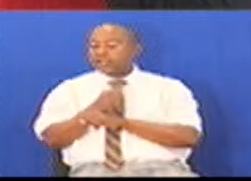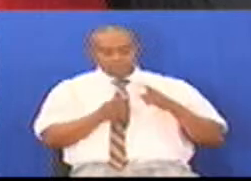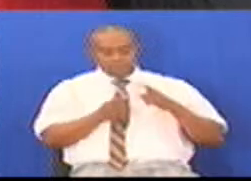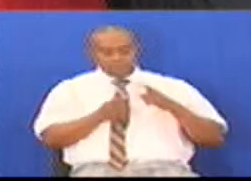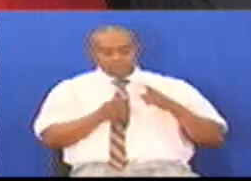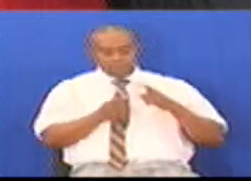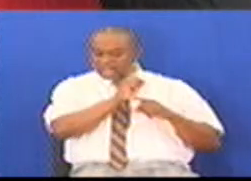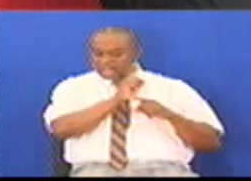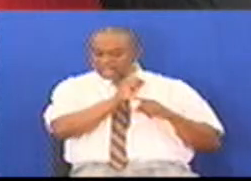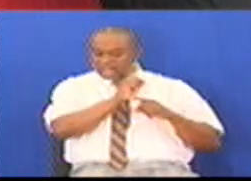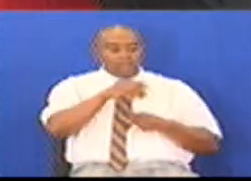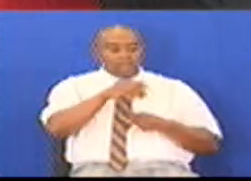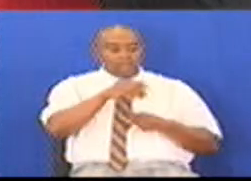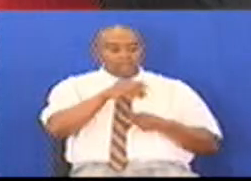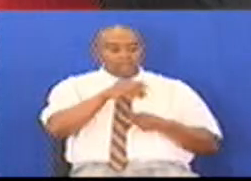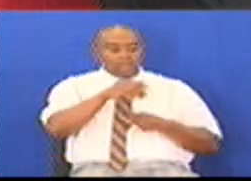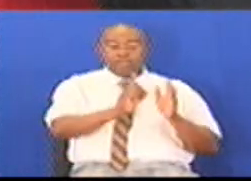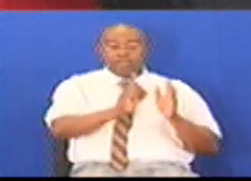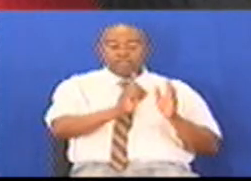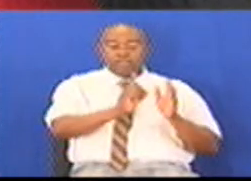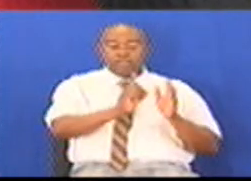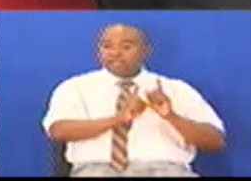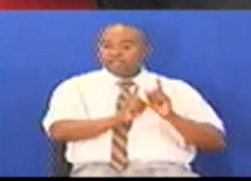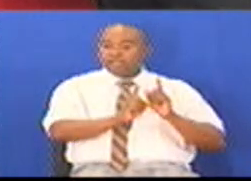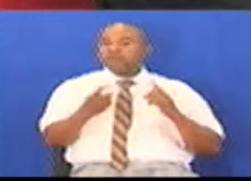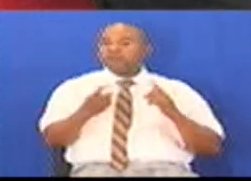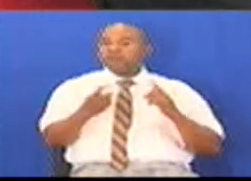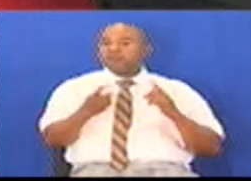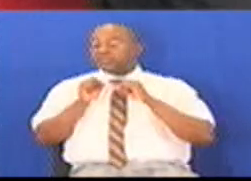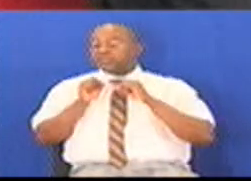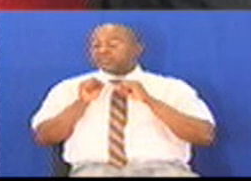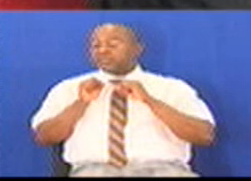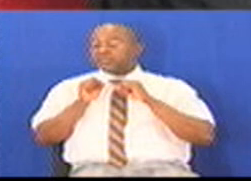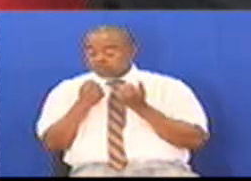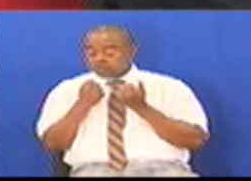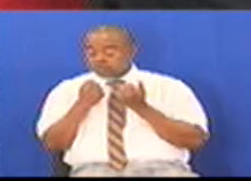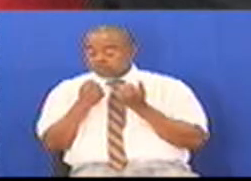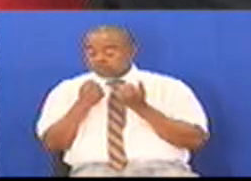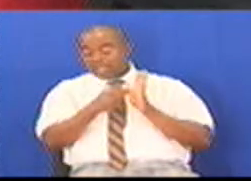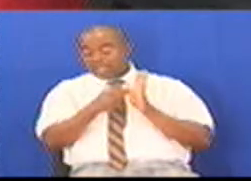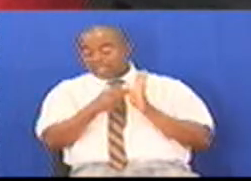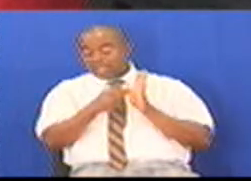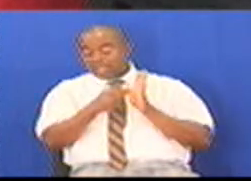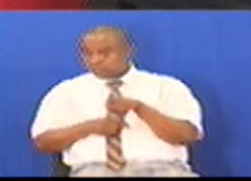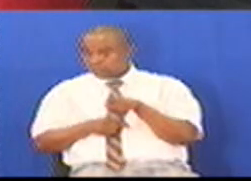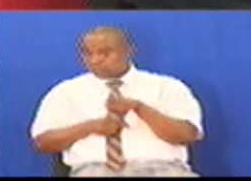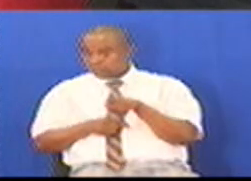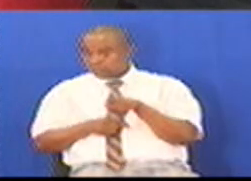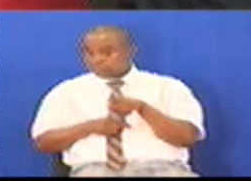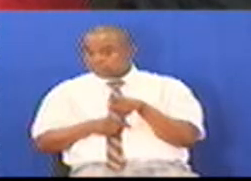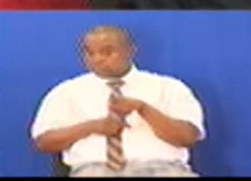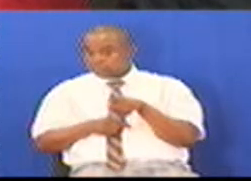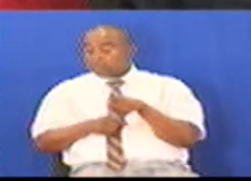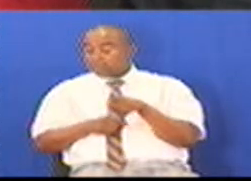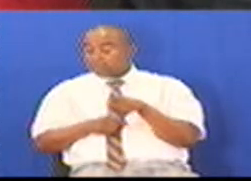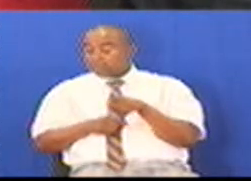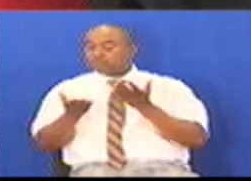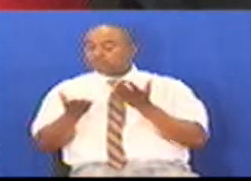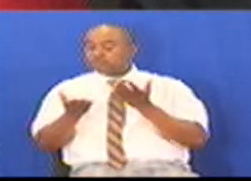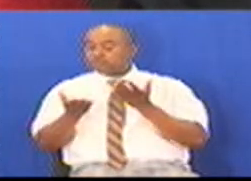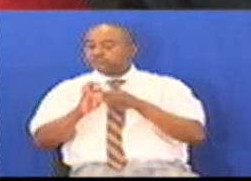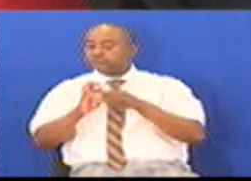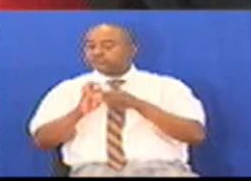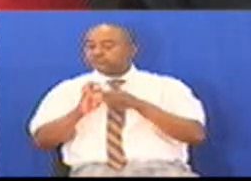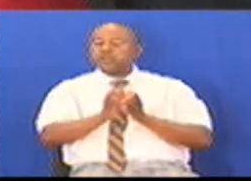ilipo au ofisi zake zilipo. Vile vile utungaji wa kanuni hizi, wa kanuni zitakazotungwa ushirikishe wadau